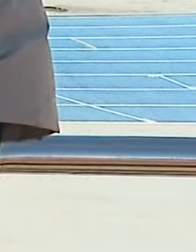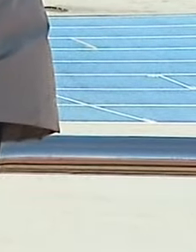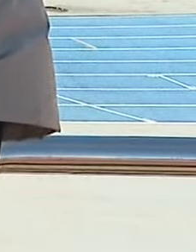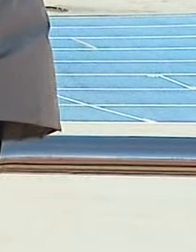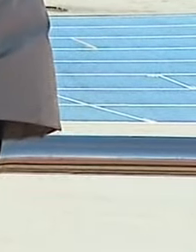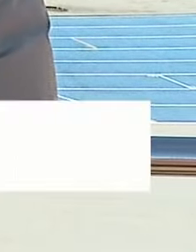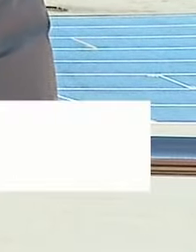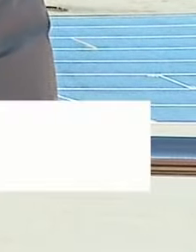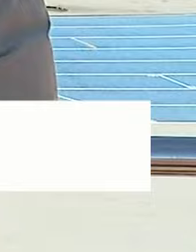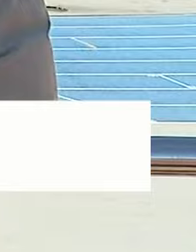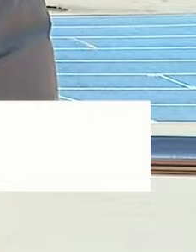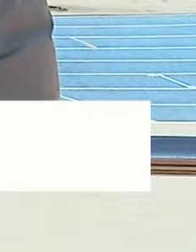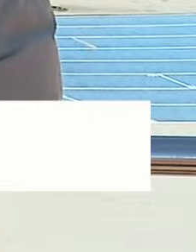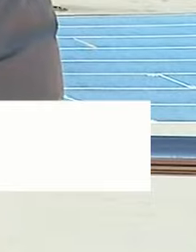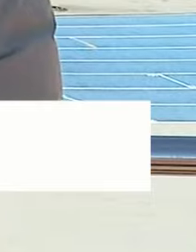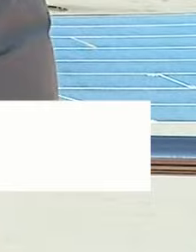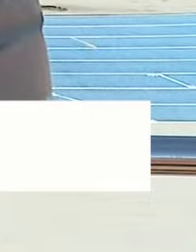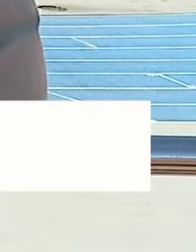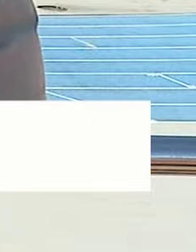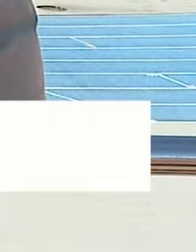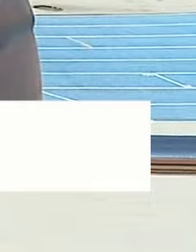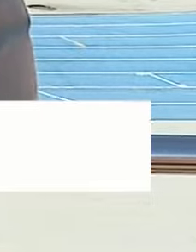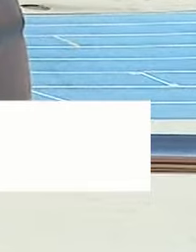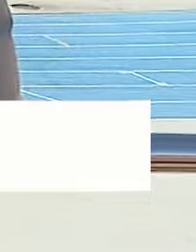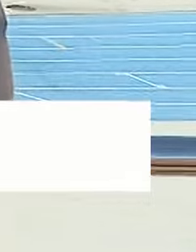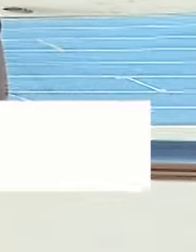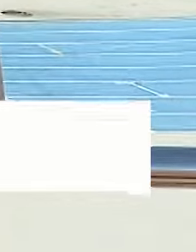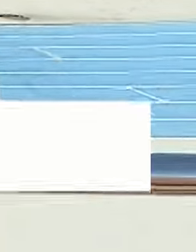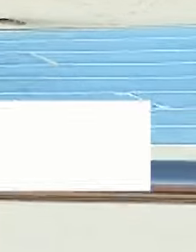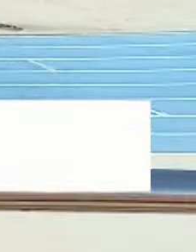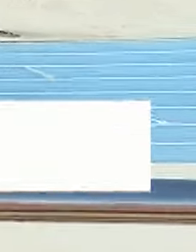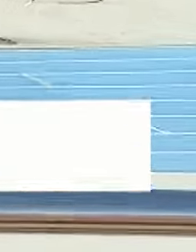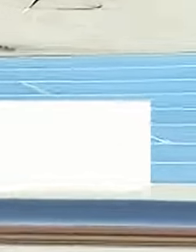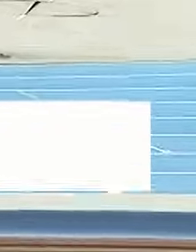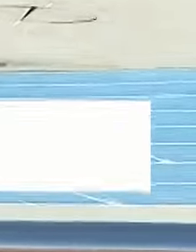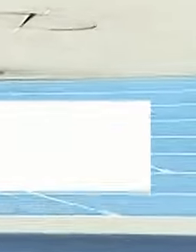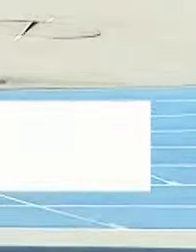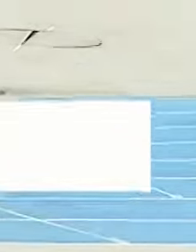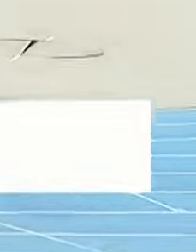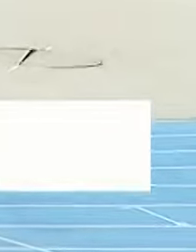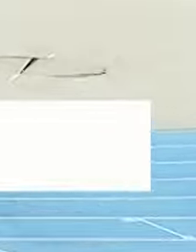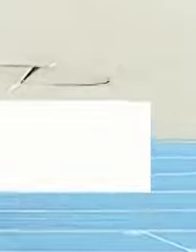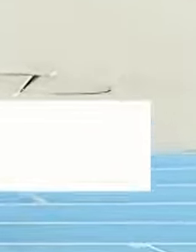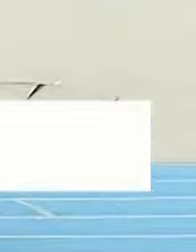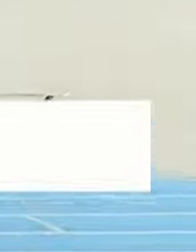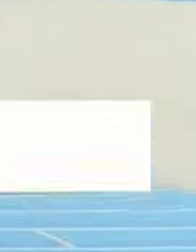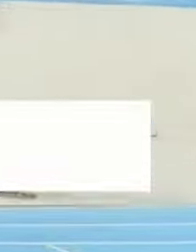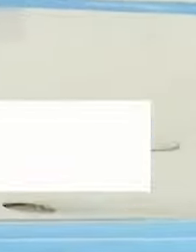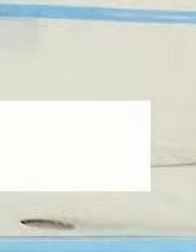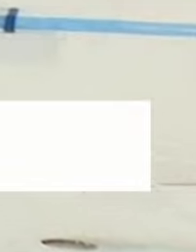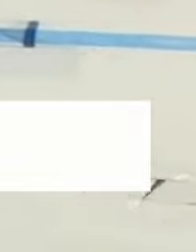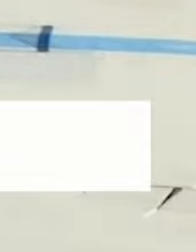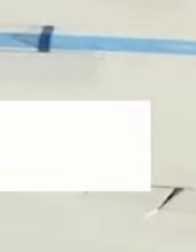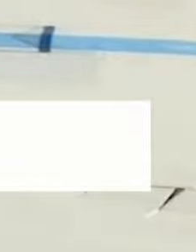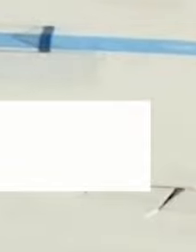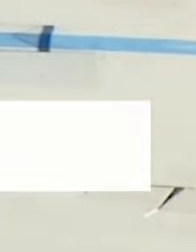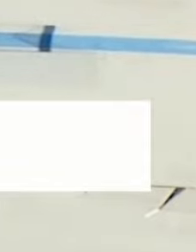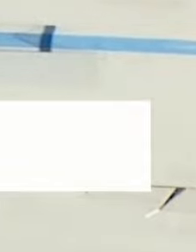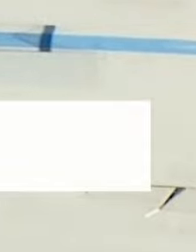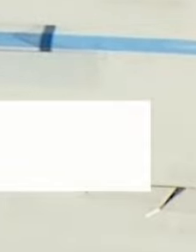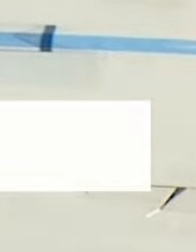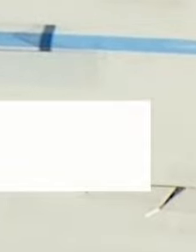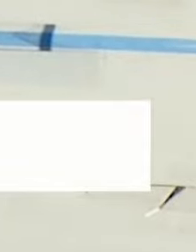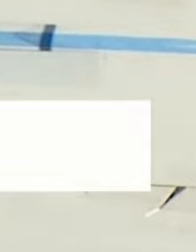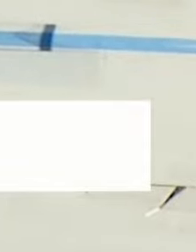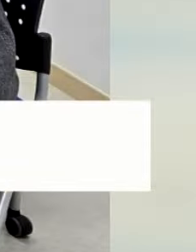단체인지 간략하게 소개를 부탁드립니다 예 미사 입주자 대표 연합회는 미사강변도시 24개 단지의